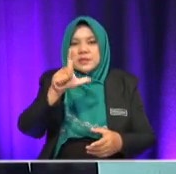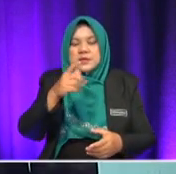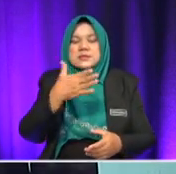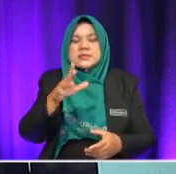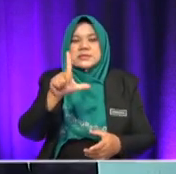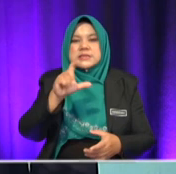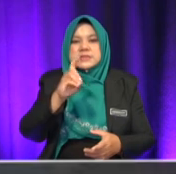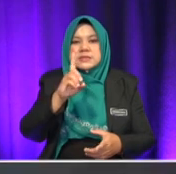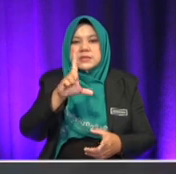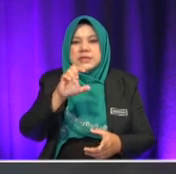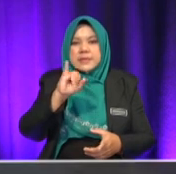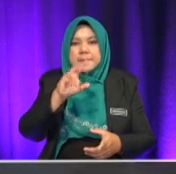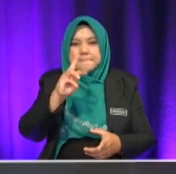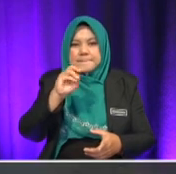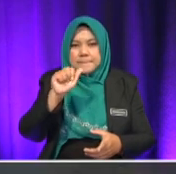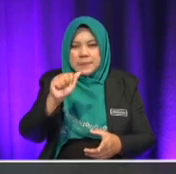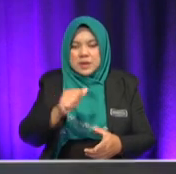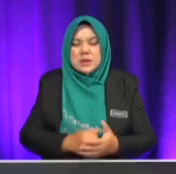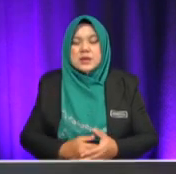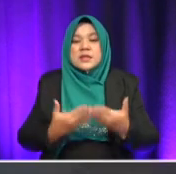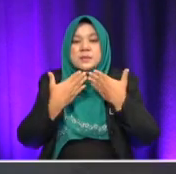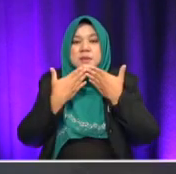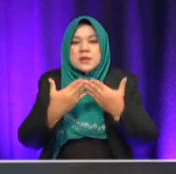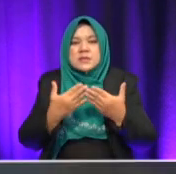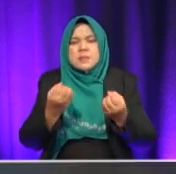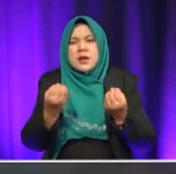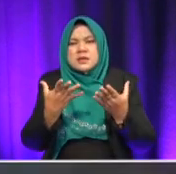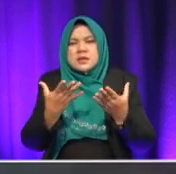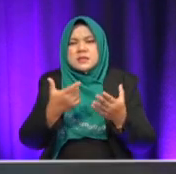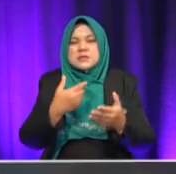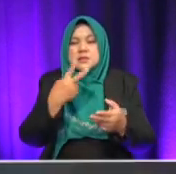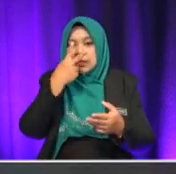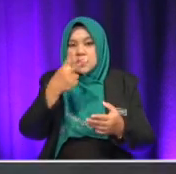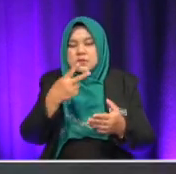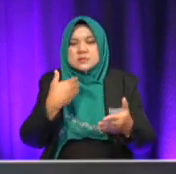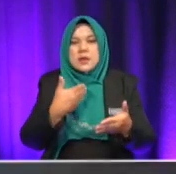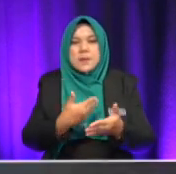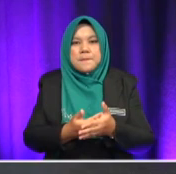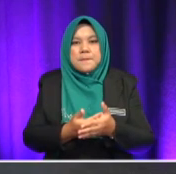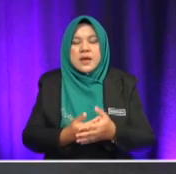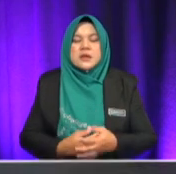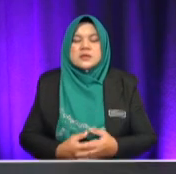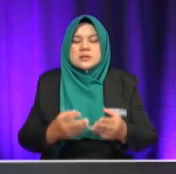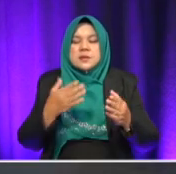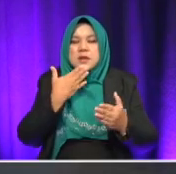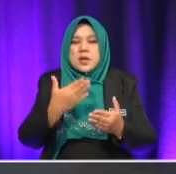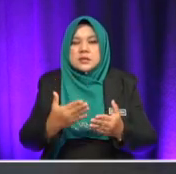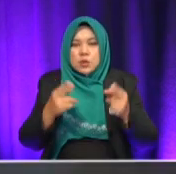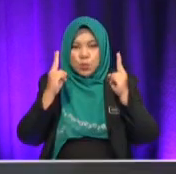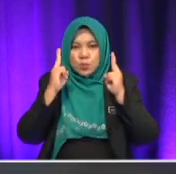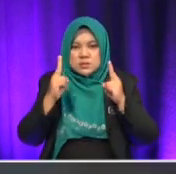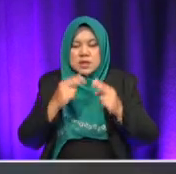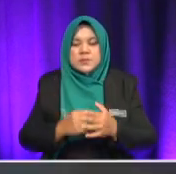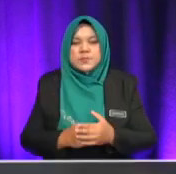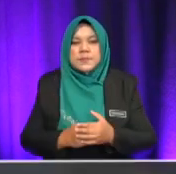Jadi adik-adik terima kasih banyak-banyak kami menuntun kami hingga ke ujung siaran Terima kasih juga pada Ustaz karena berfungsi pada hari ini jadi